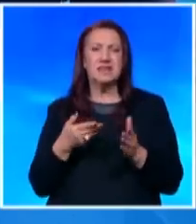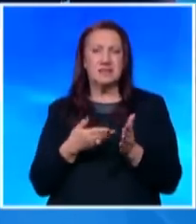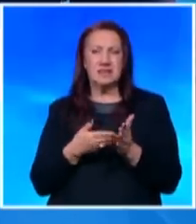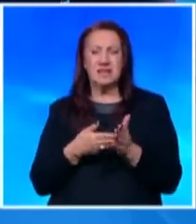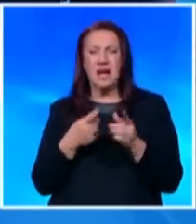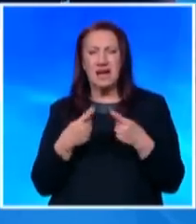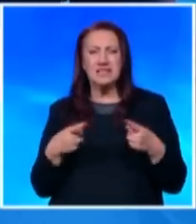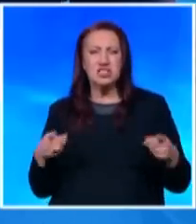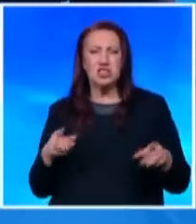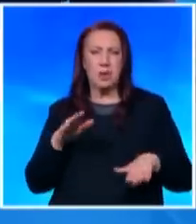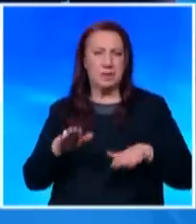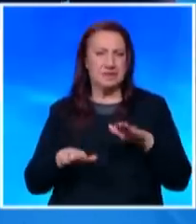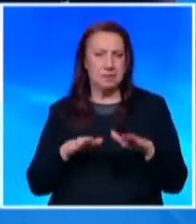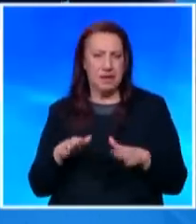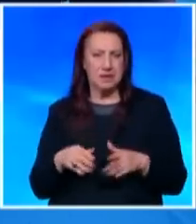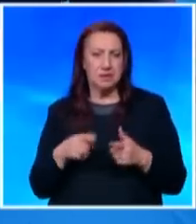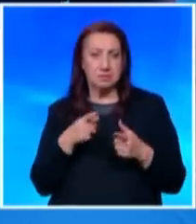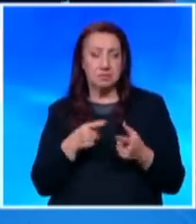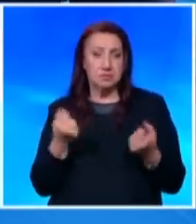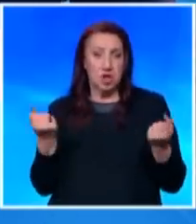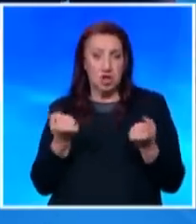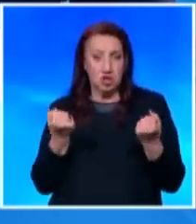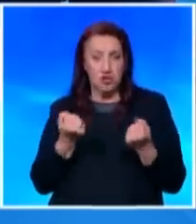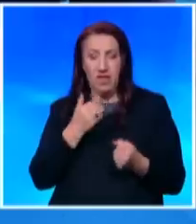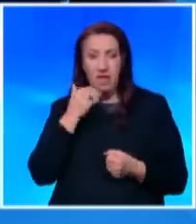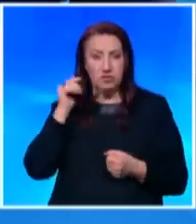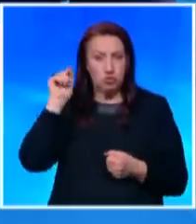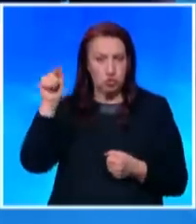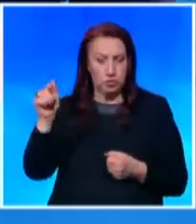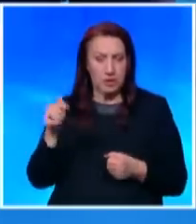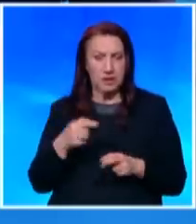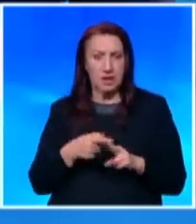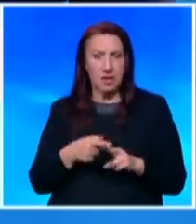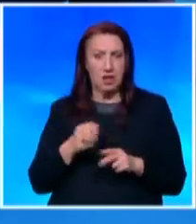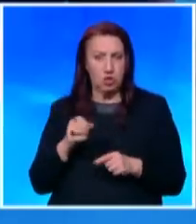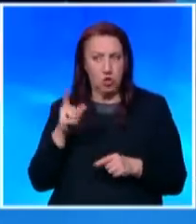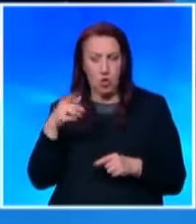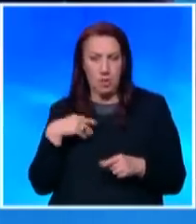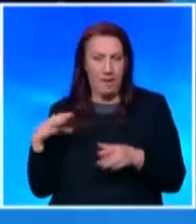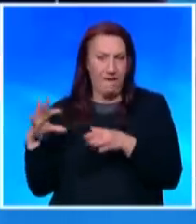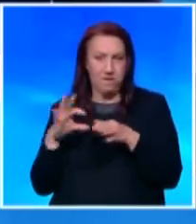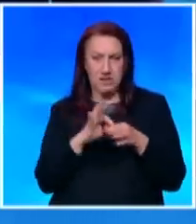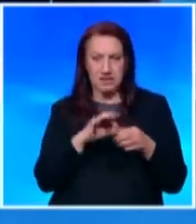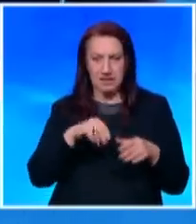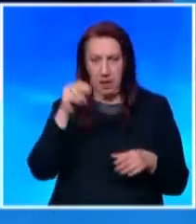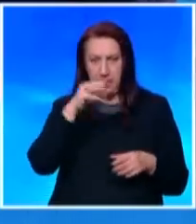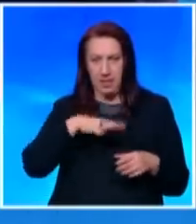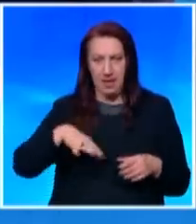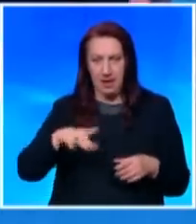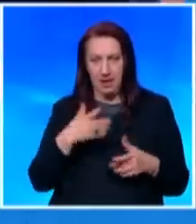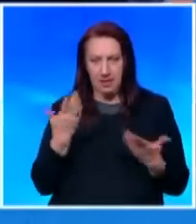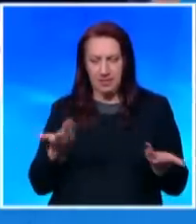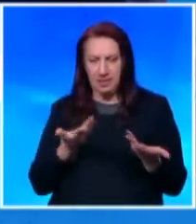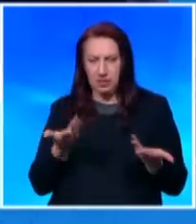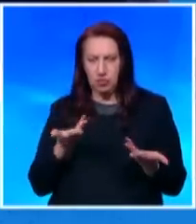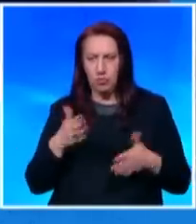чужбина, означава ли, че няма активност на територията на България? Не, в никакъв случай това не означава, тъй като